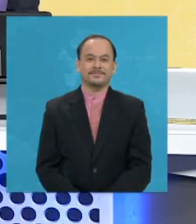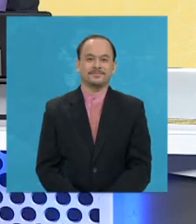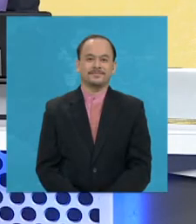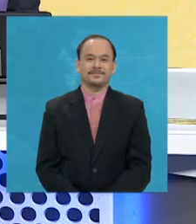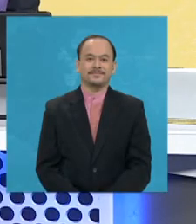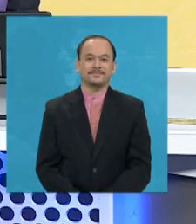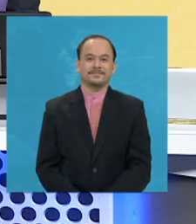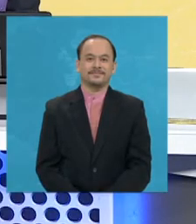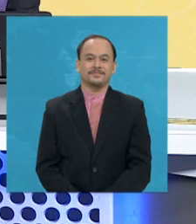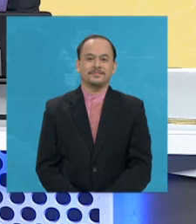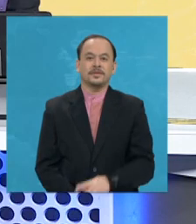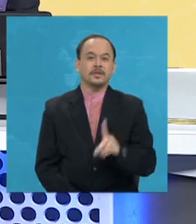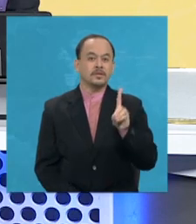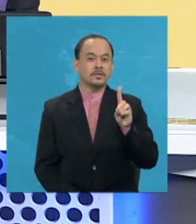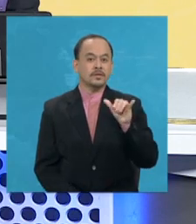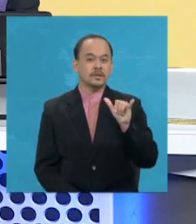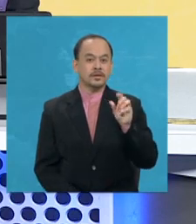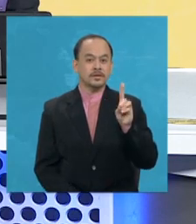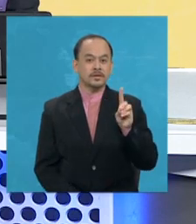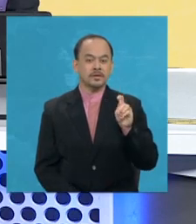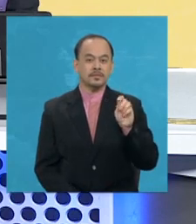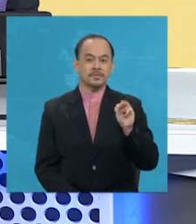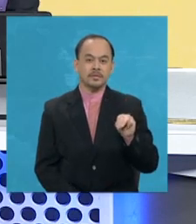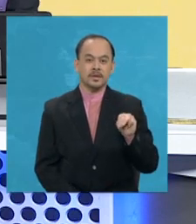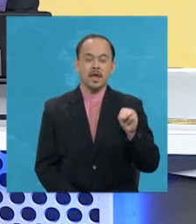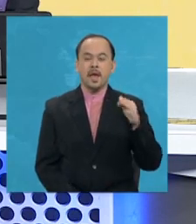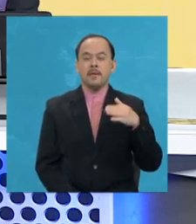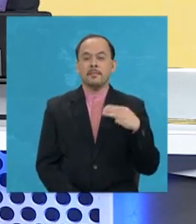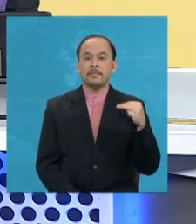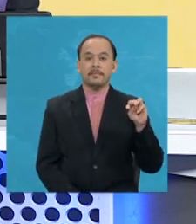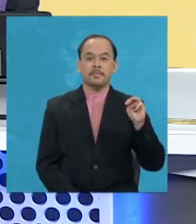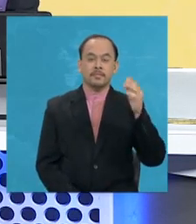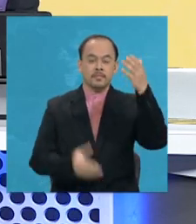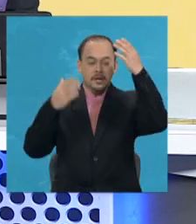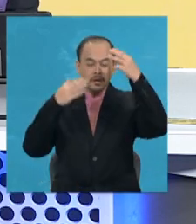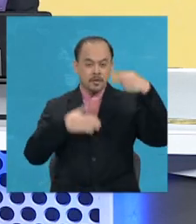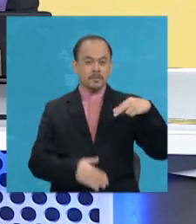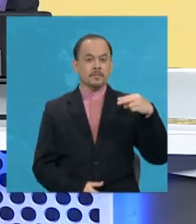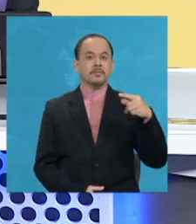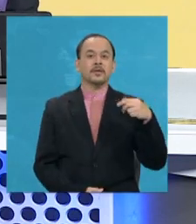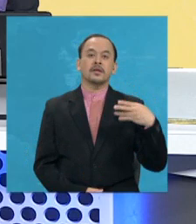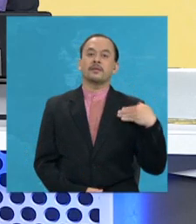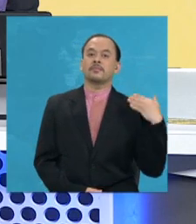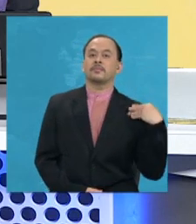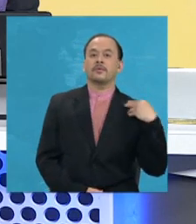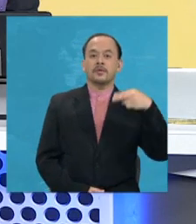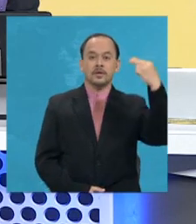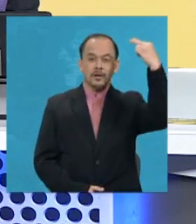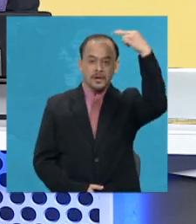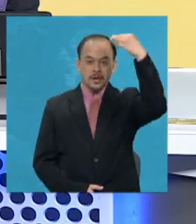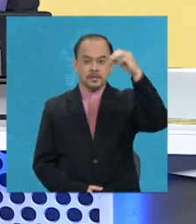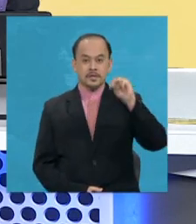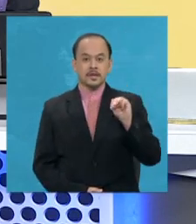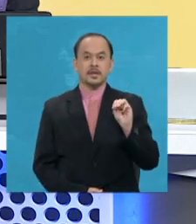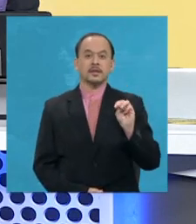Hai durian Kramatmulya pada istri pengiran muda mahkota Pangeran modal Haji al-muhtadee Billah ini kebawah duli Yang Maha